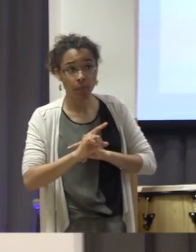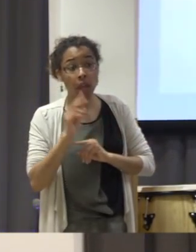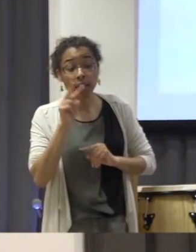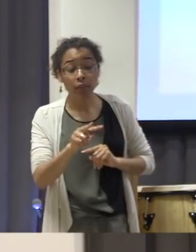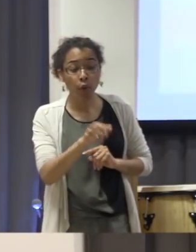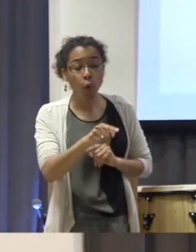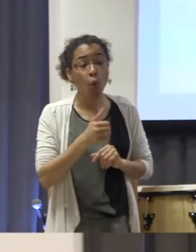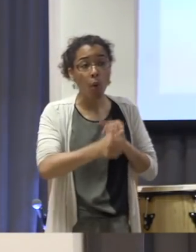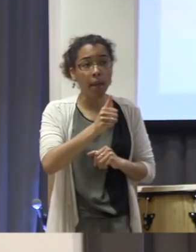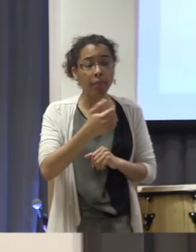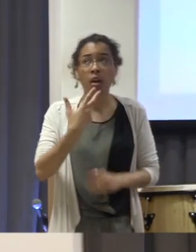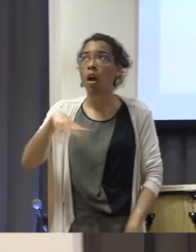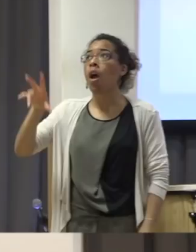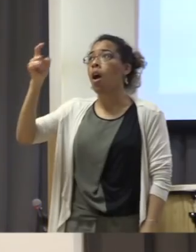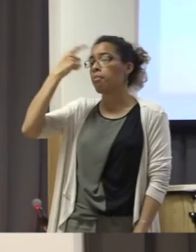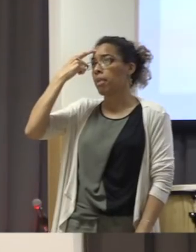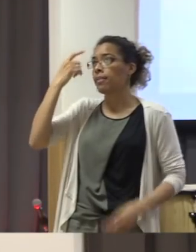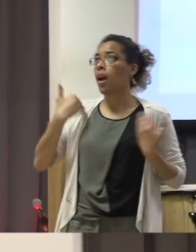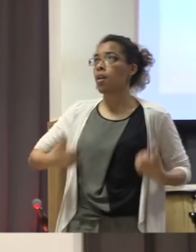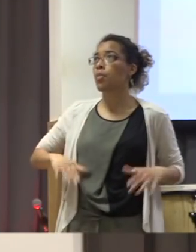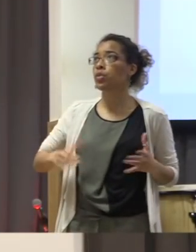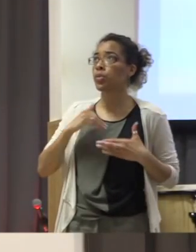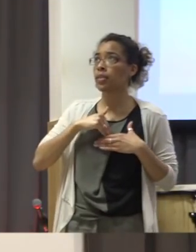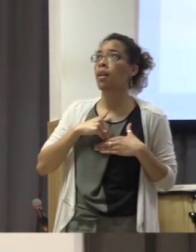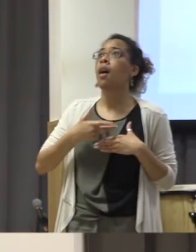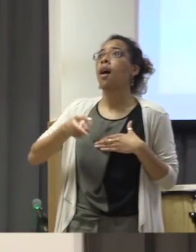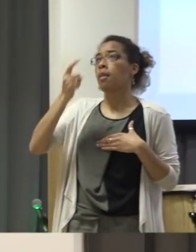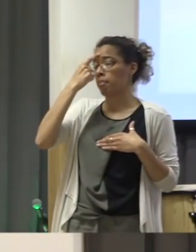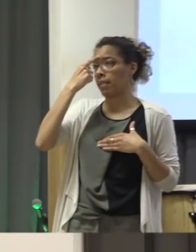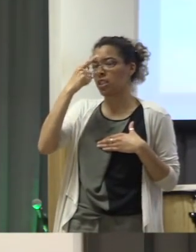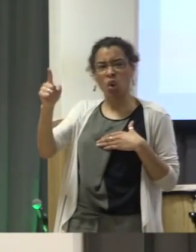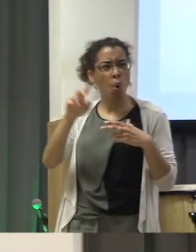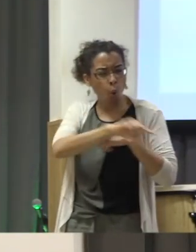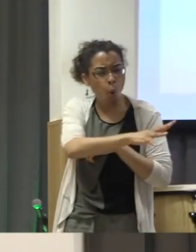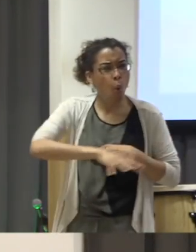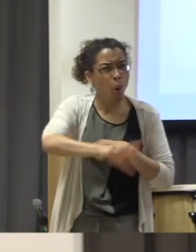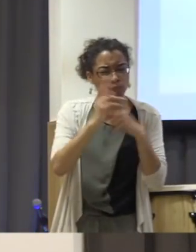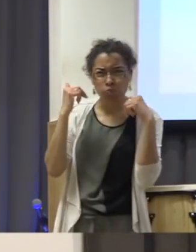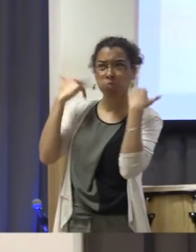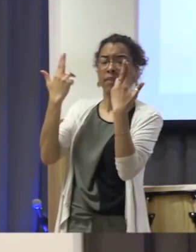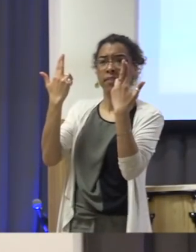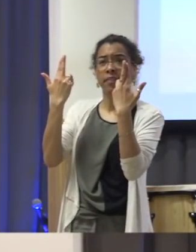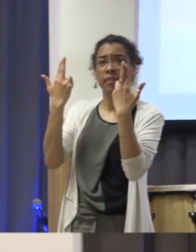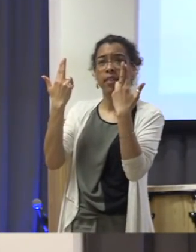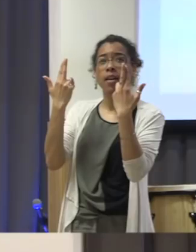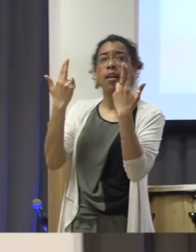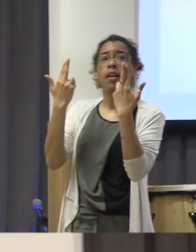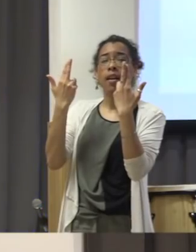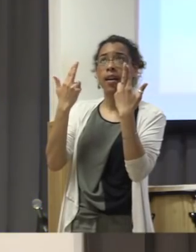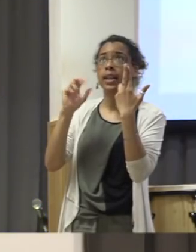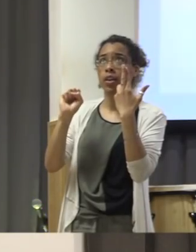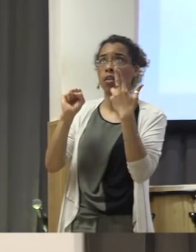rende compte de sa propre nature, rebelle, afin de mieux apprécier